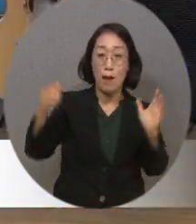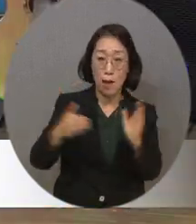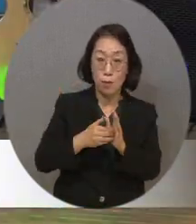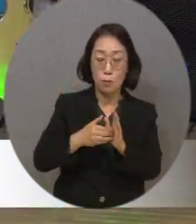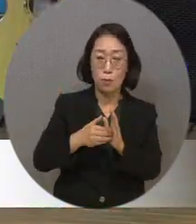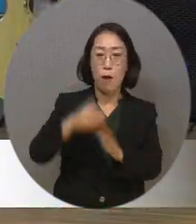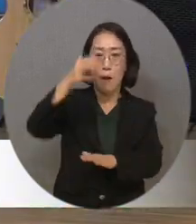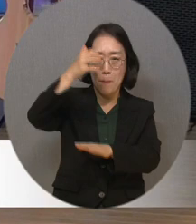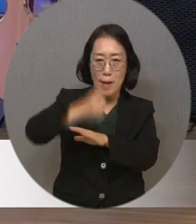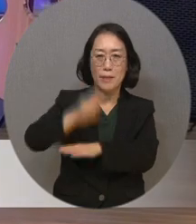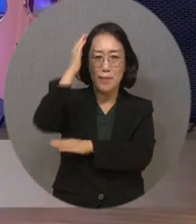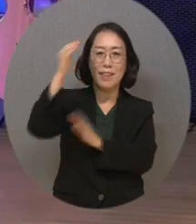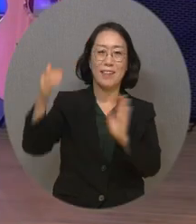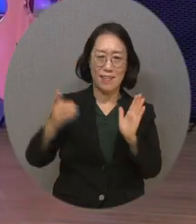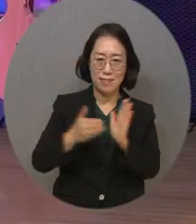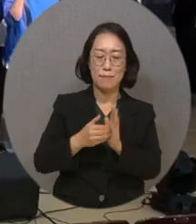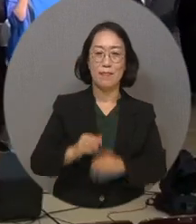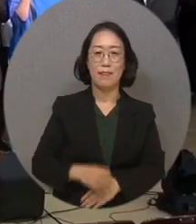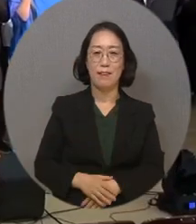예술제는 마무리되었습니다.